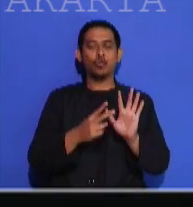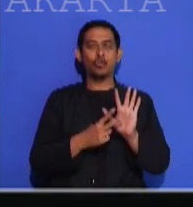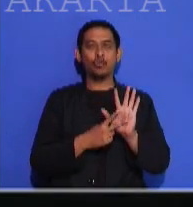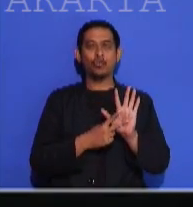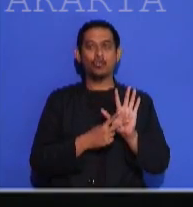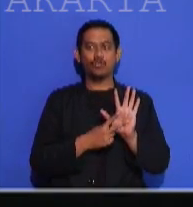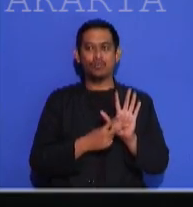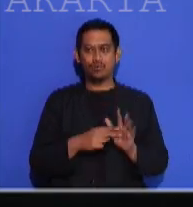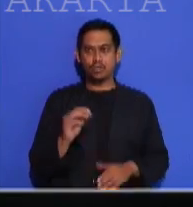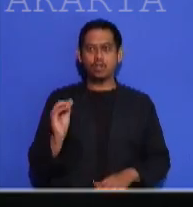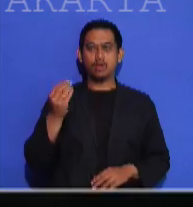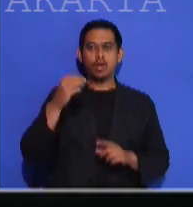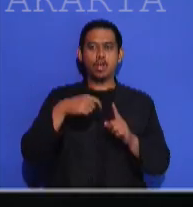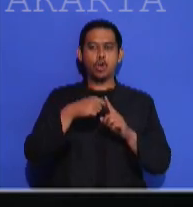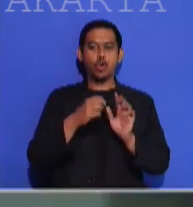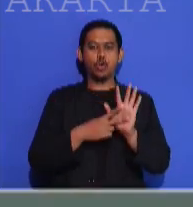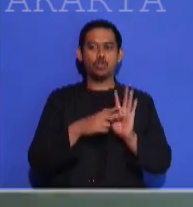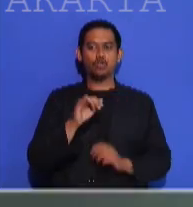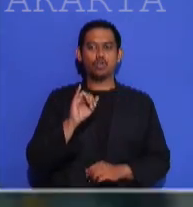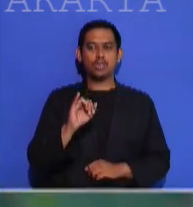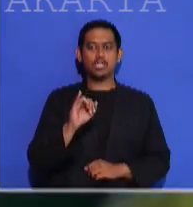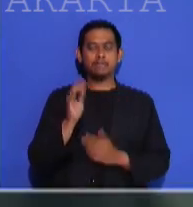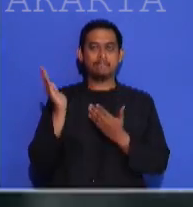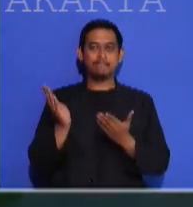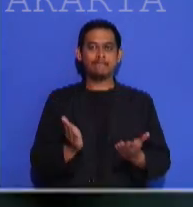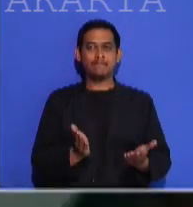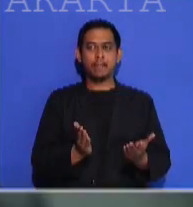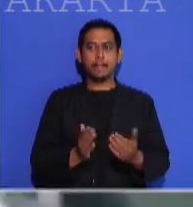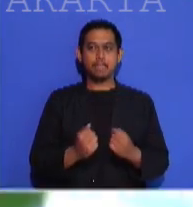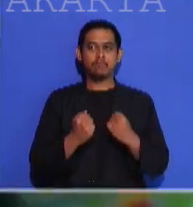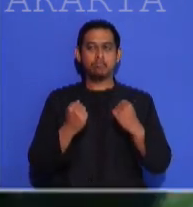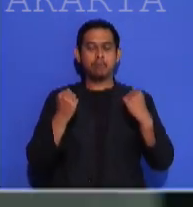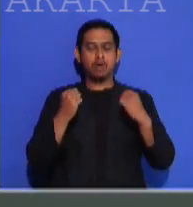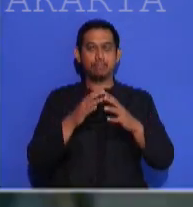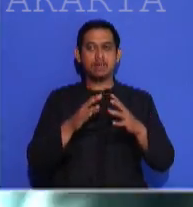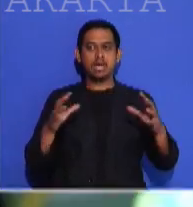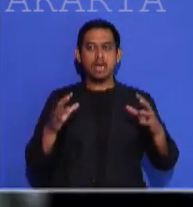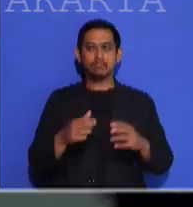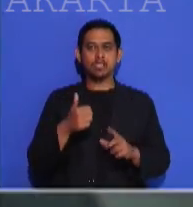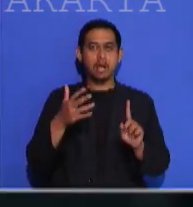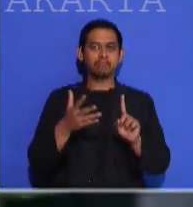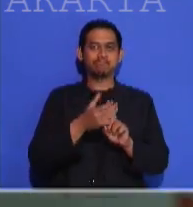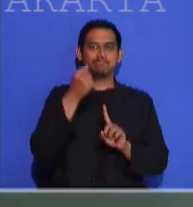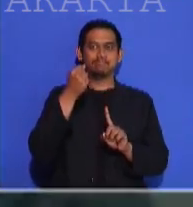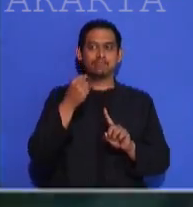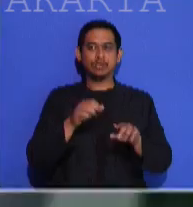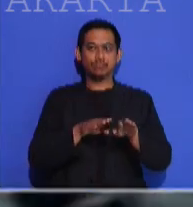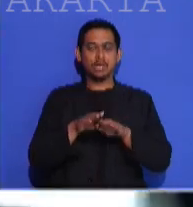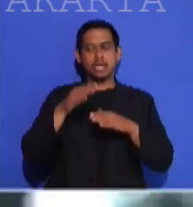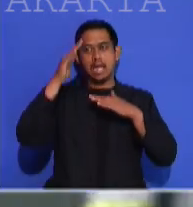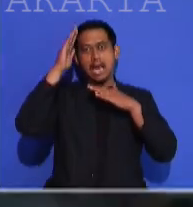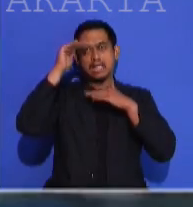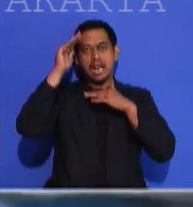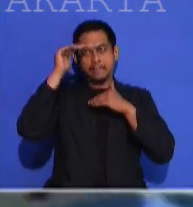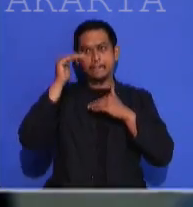ketua KONI D Joko Peki Irianto menyambut dengan kekuatan yang besar diharapkan bisa menuai hasil yang diharapkan